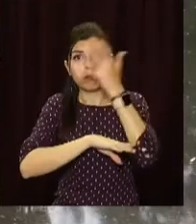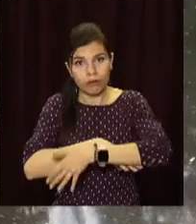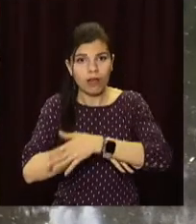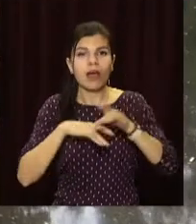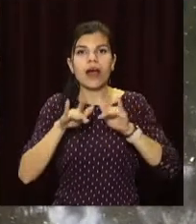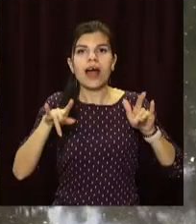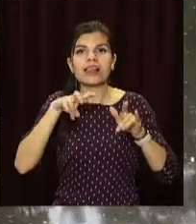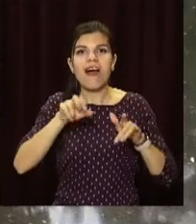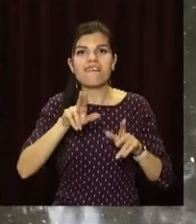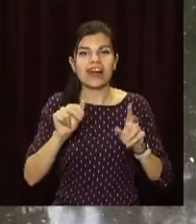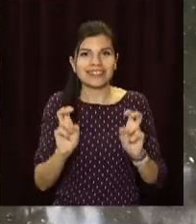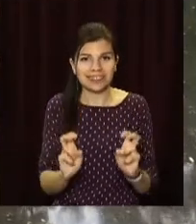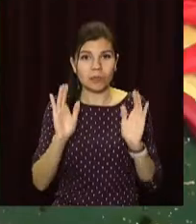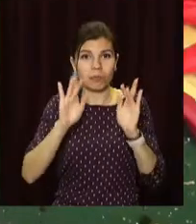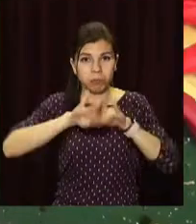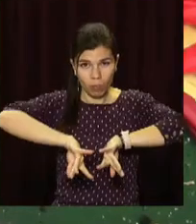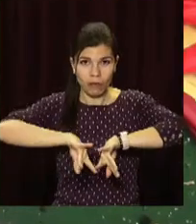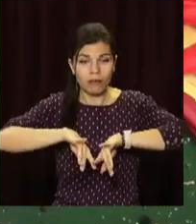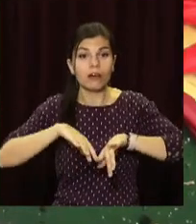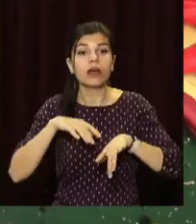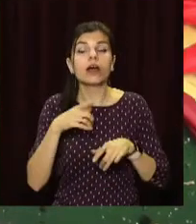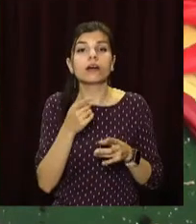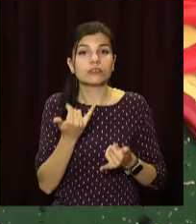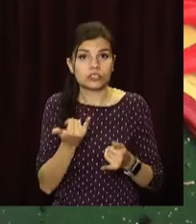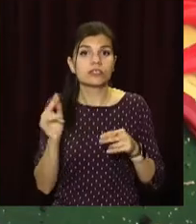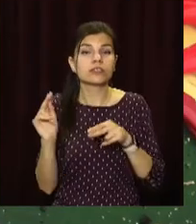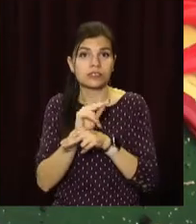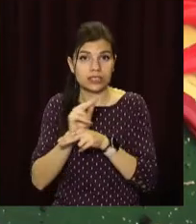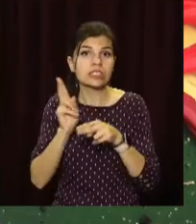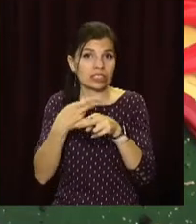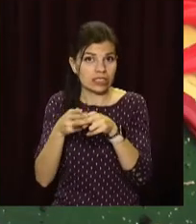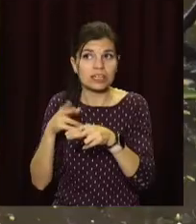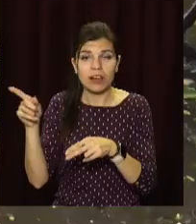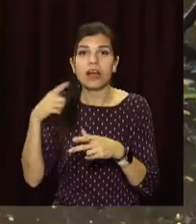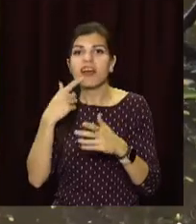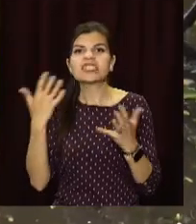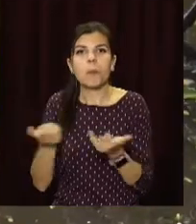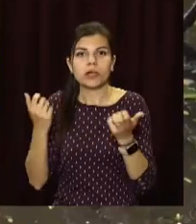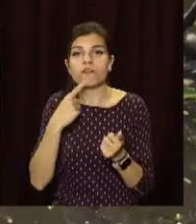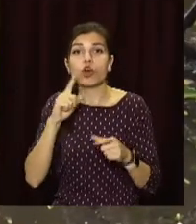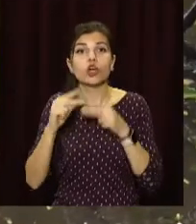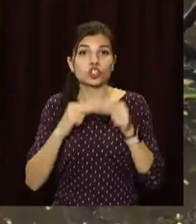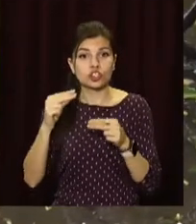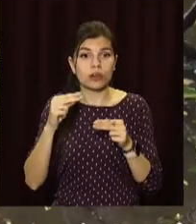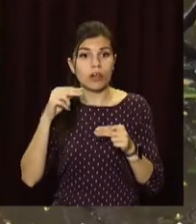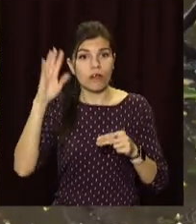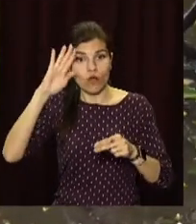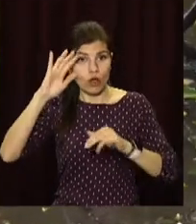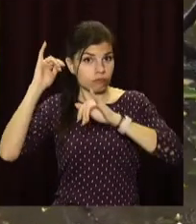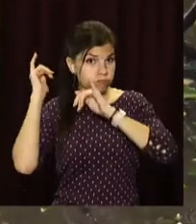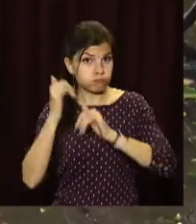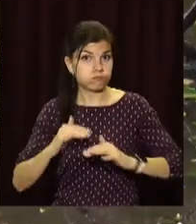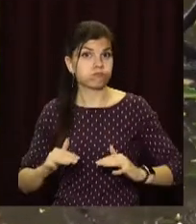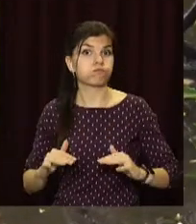розтрощило лавку, що неподалік. Нині підтоплення ліквідують рятувальники. Надзвичайники кажуть, через підвищення рівня